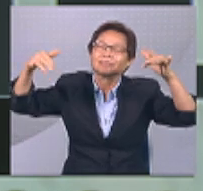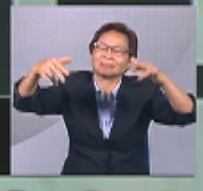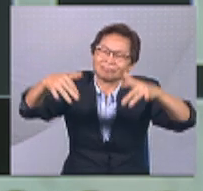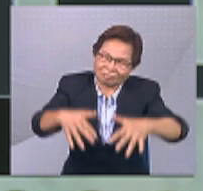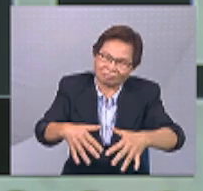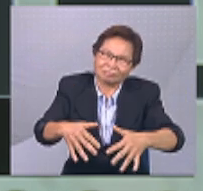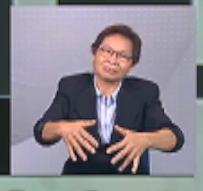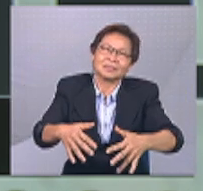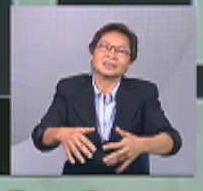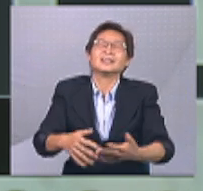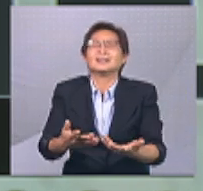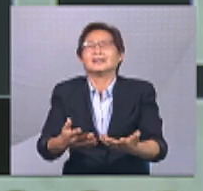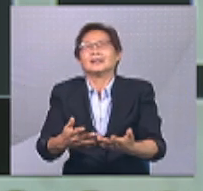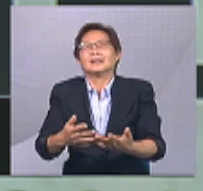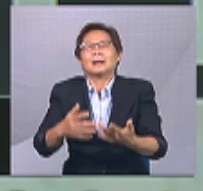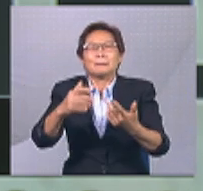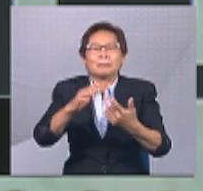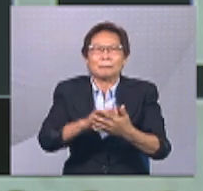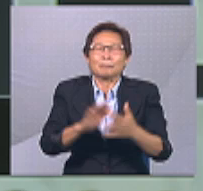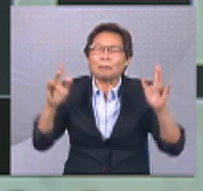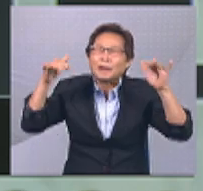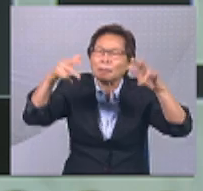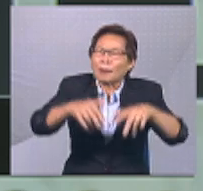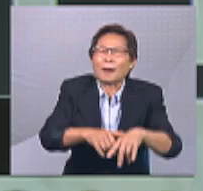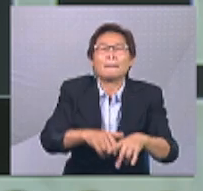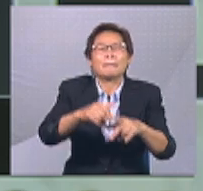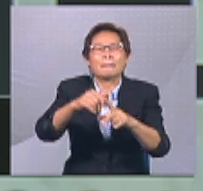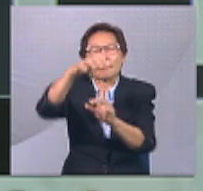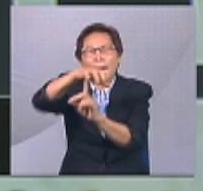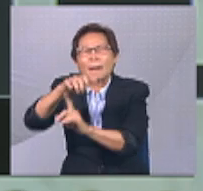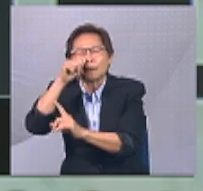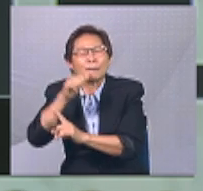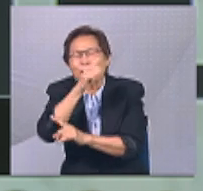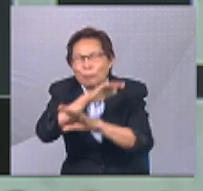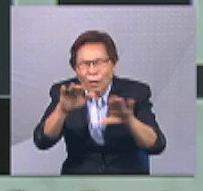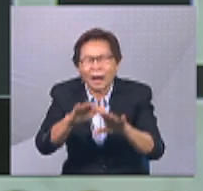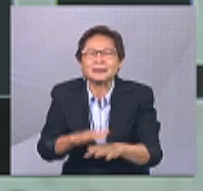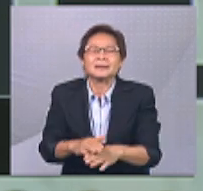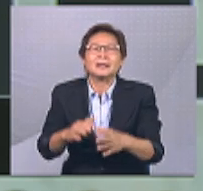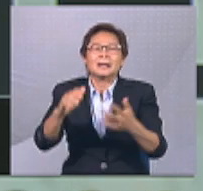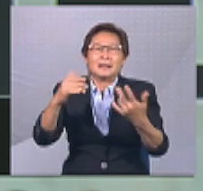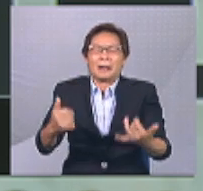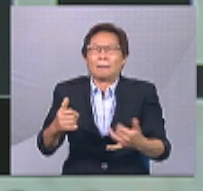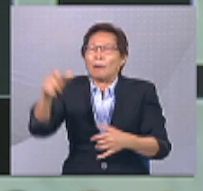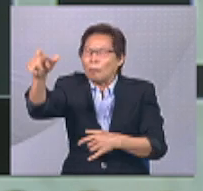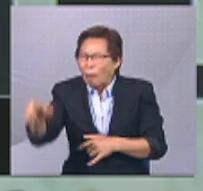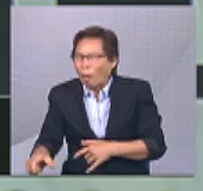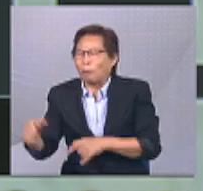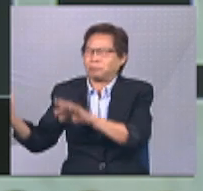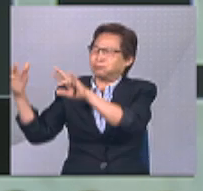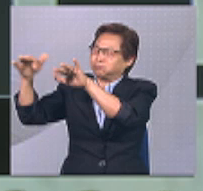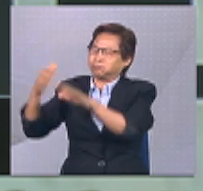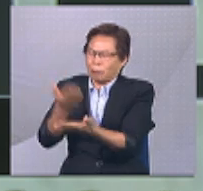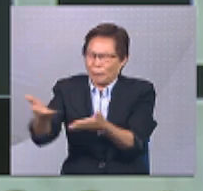Masalah dia bukan bazar Ramadan tu, ialah perhimpunan. Jadi pelanggan tu, kita isu dia ialah pelanggan. Pelanggan datang tak terkawal, ini